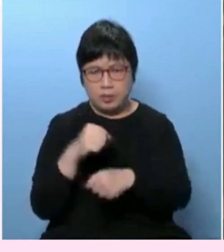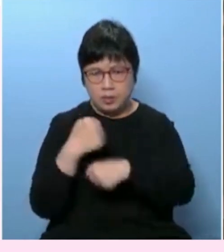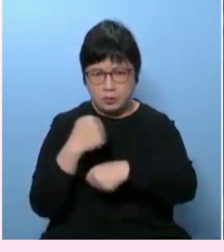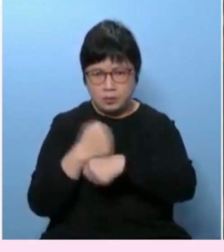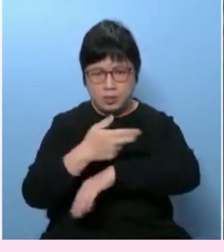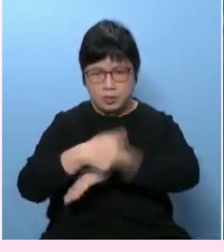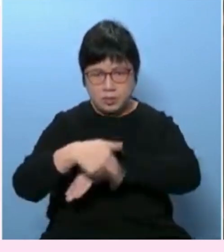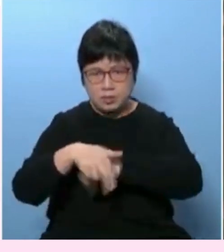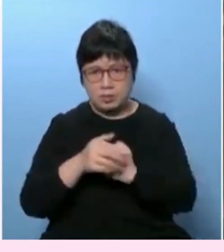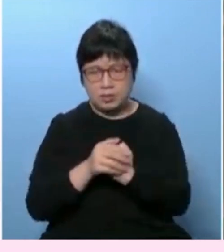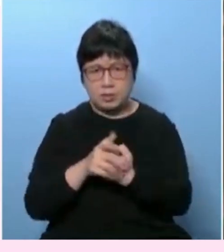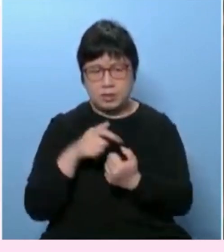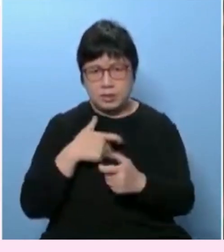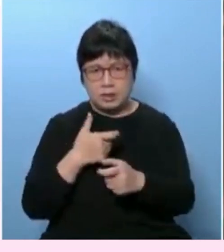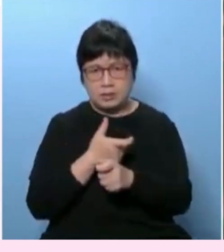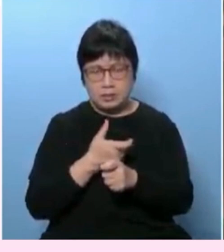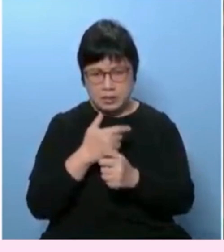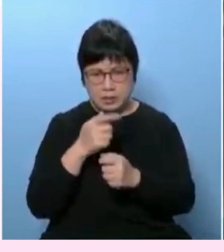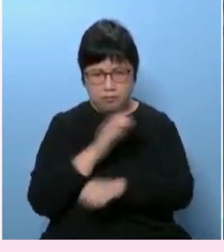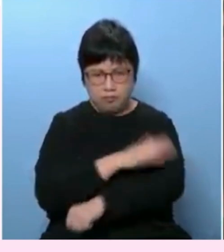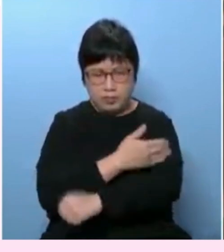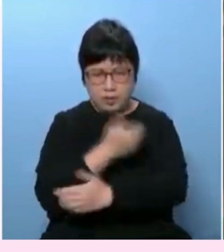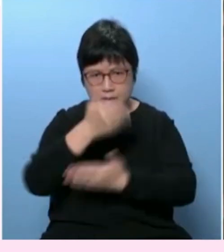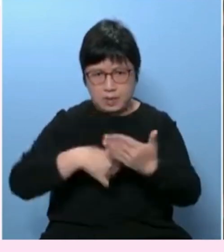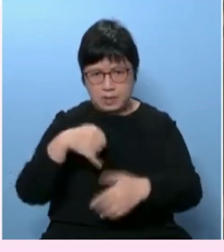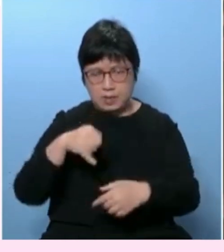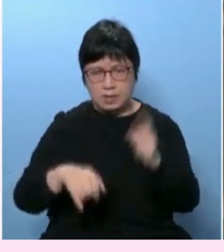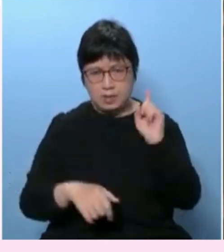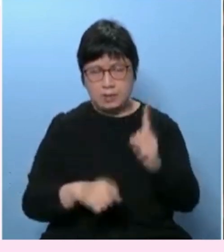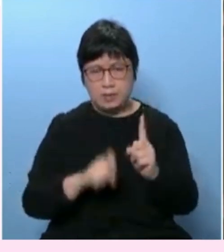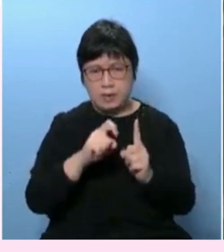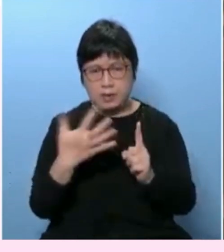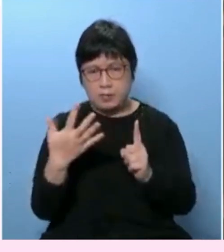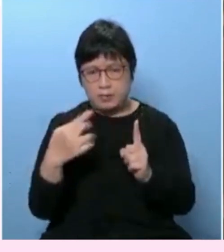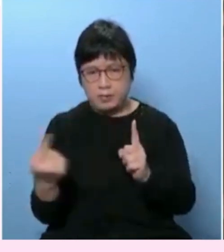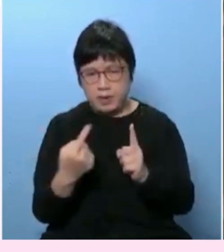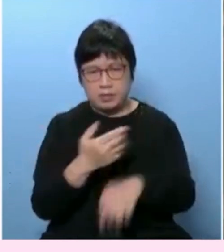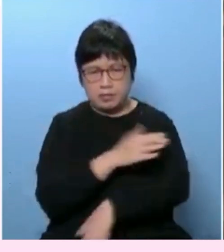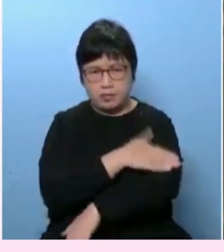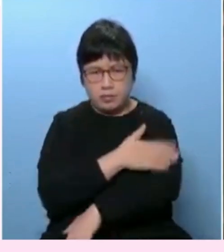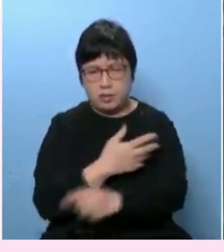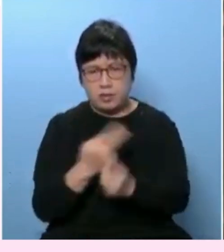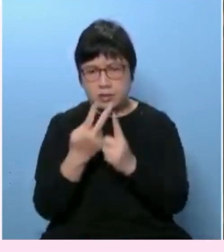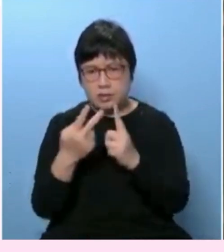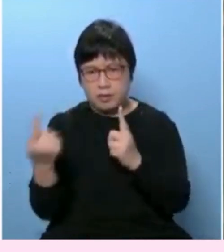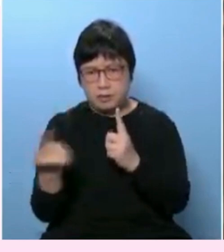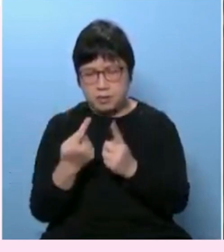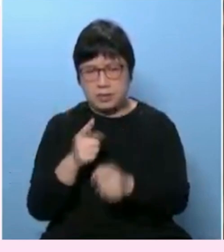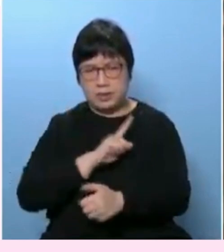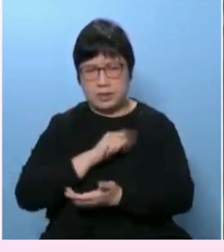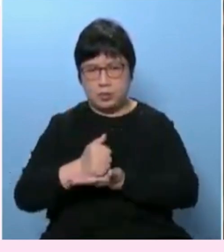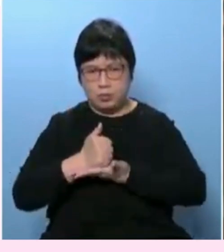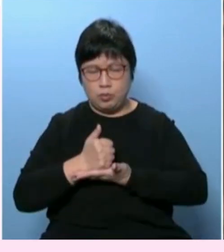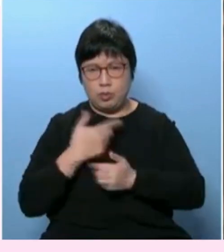提是不能夠裁員，令到咧係約195萬名嘅僱員同埋超過12萬名嘅自雇人